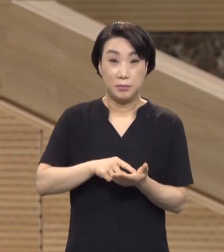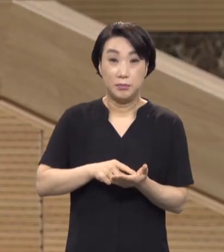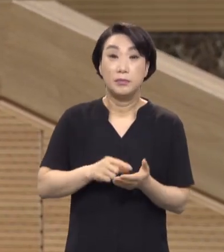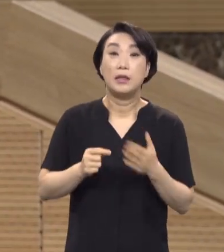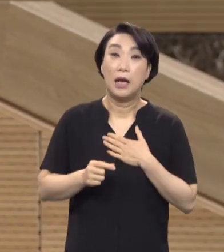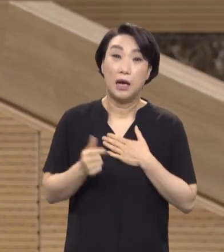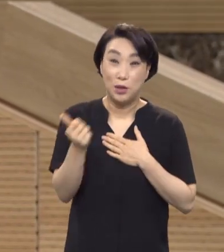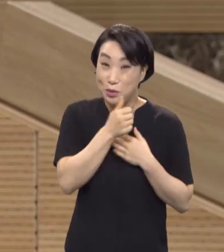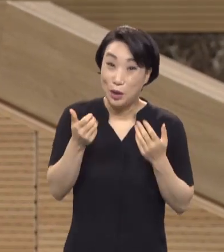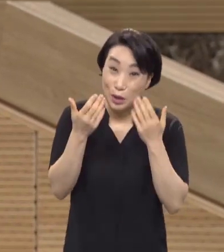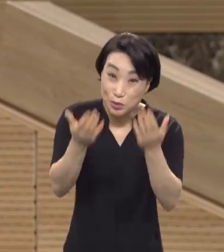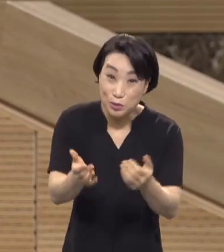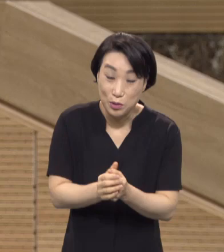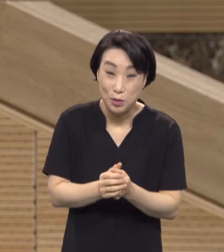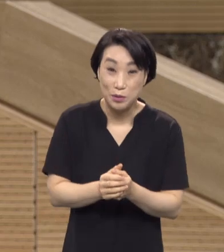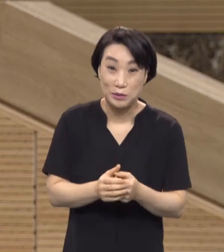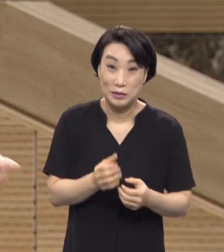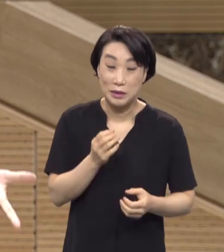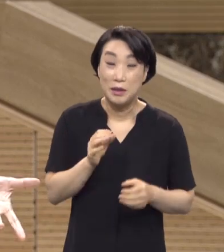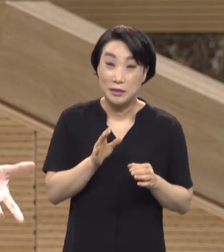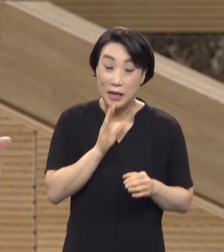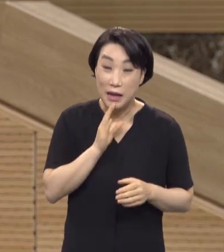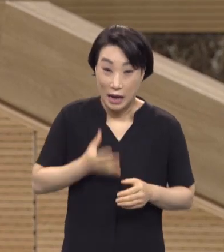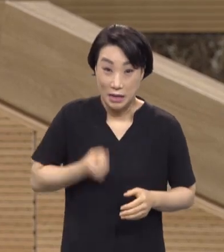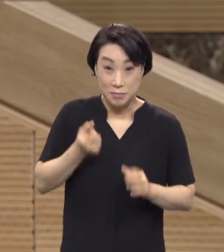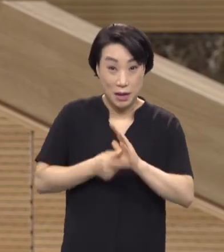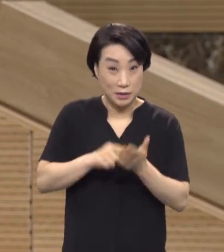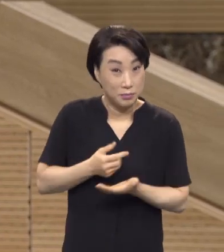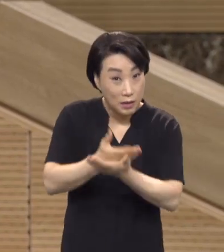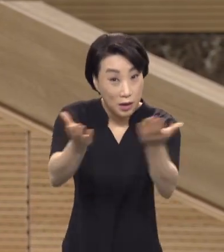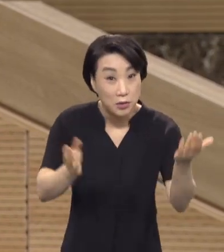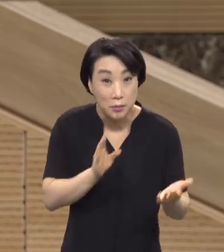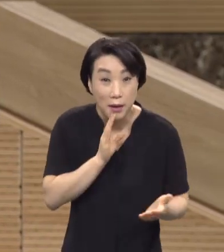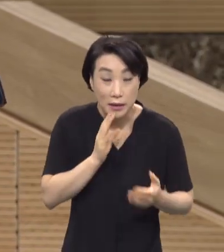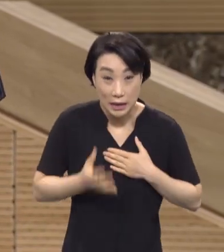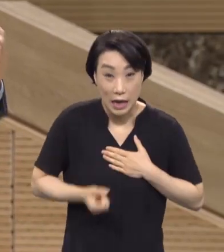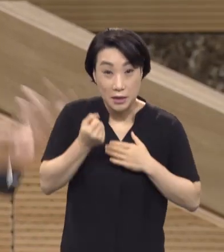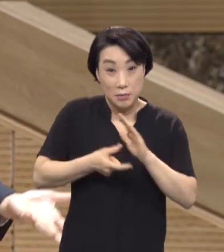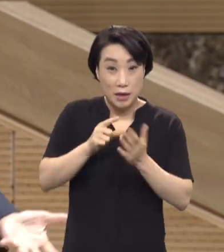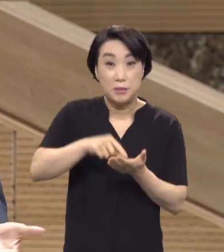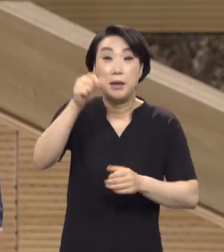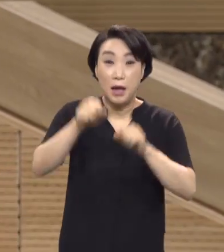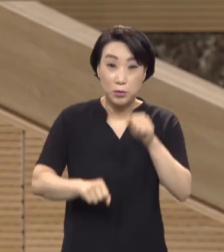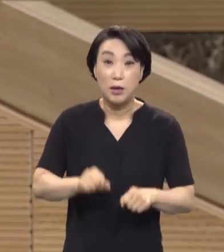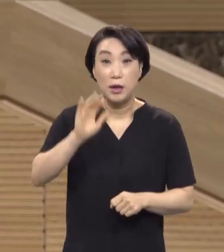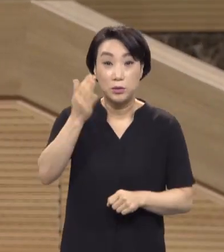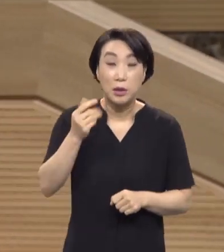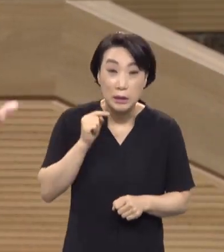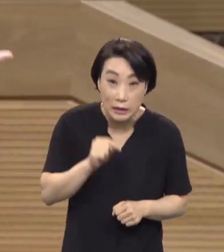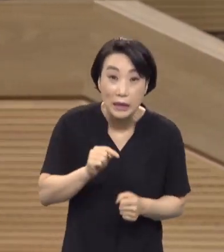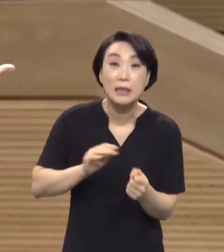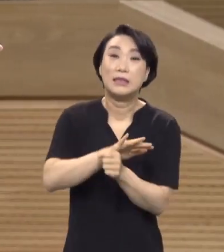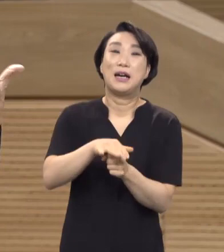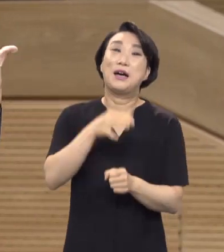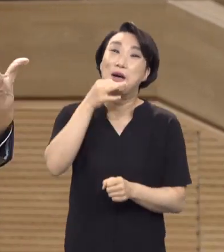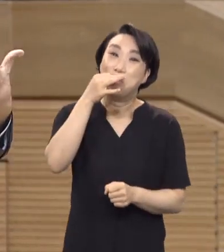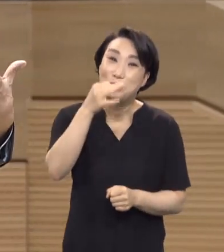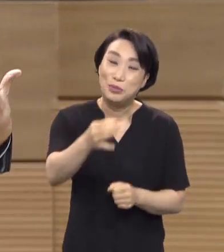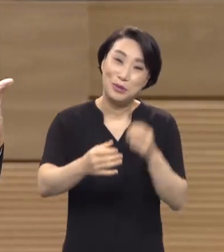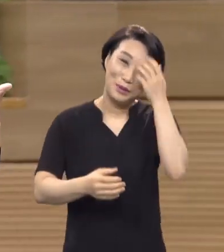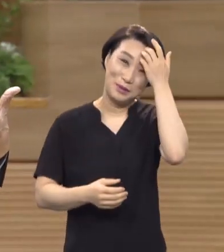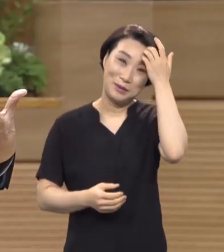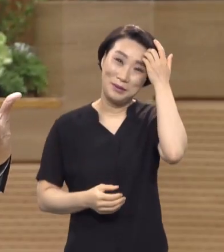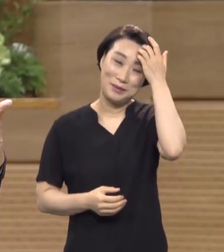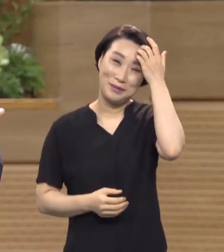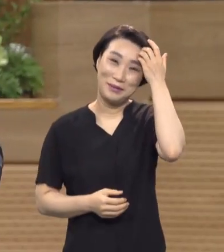말하고 가지고 있는 만큼 주고 가지고 있는 만큼 행동하는 것이 그게